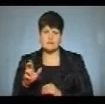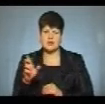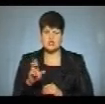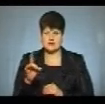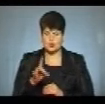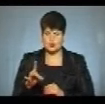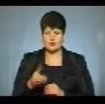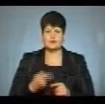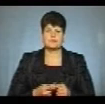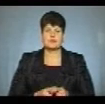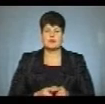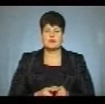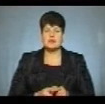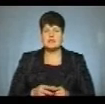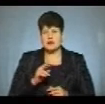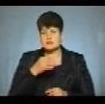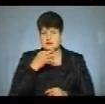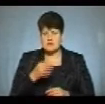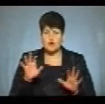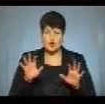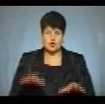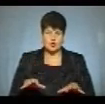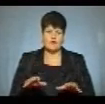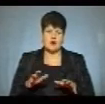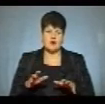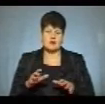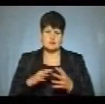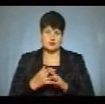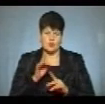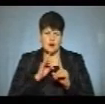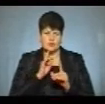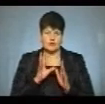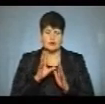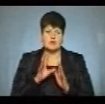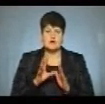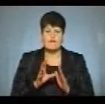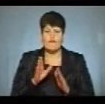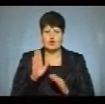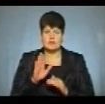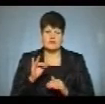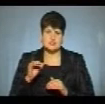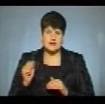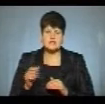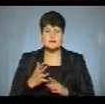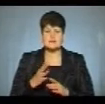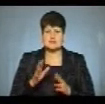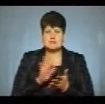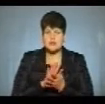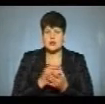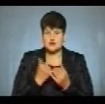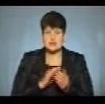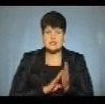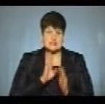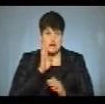Нацполіції області Сергій Крета. Як повідомив голова Кур'янської селищної ради, до якої входить Павлів, Володимир Вишнівецький, сміття сьогодні зранку